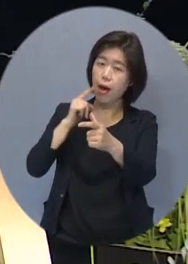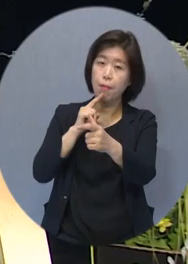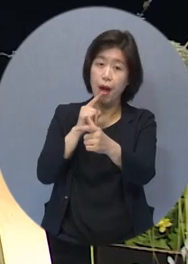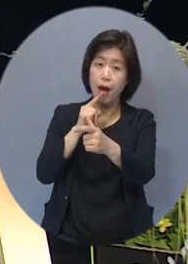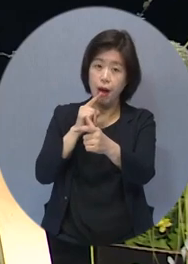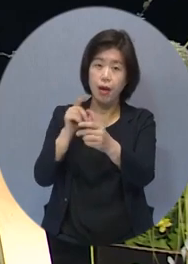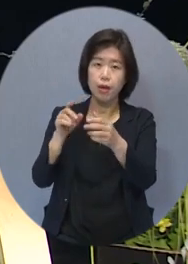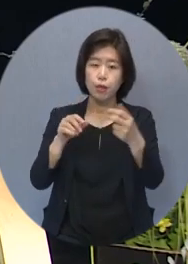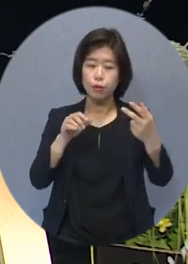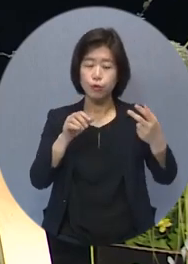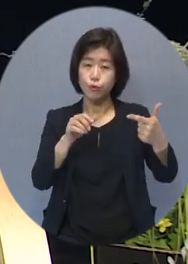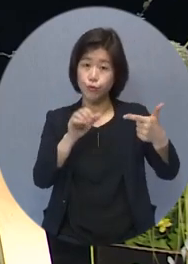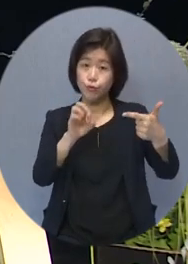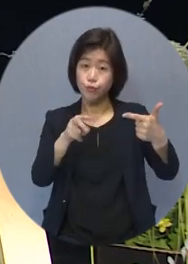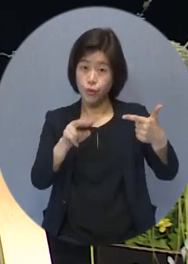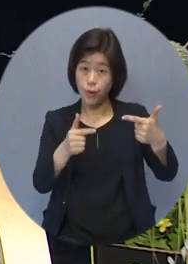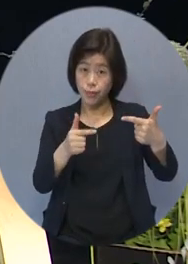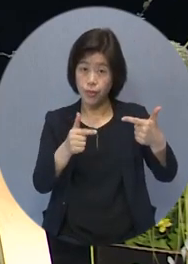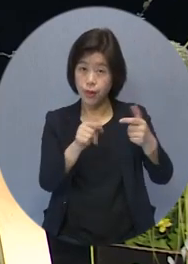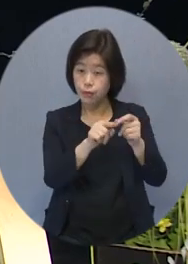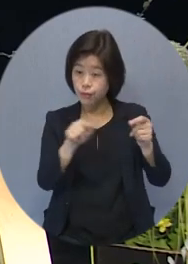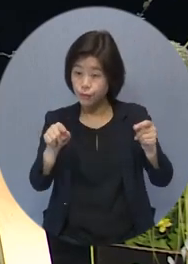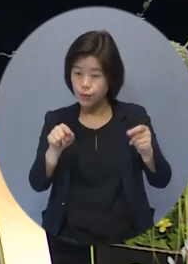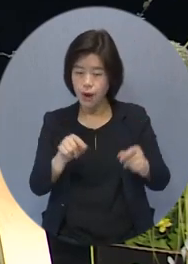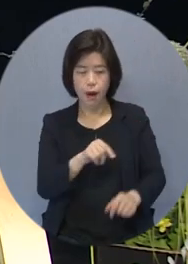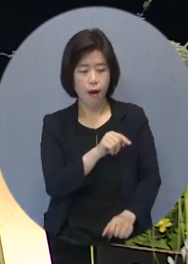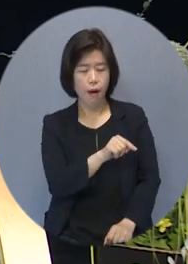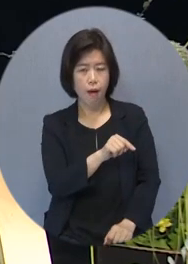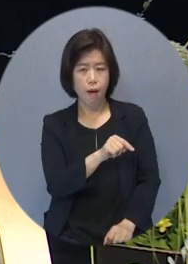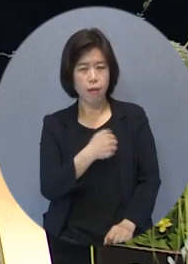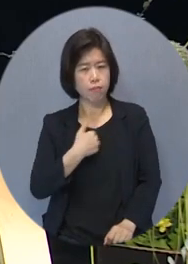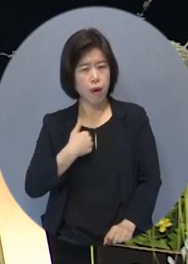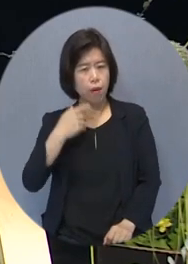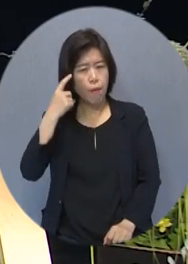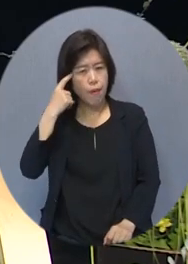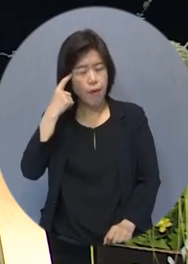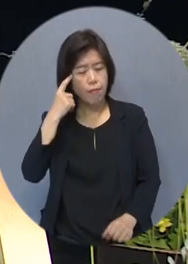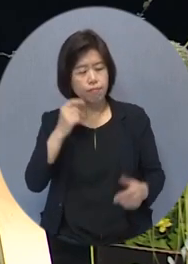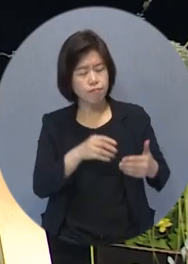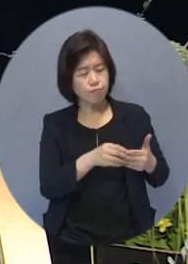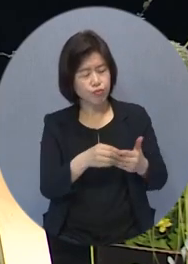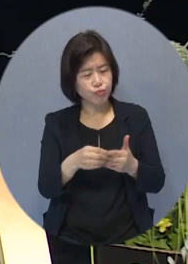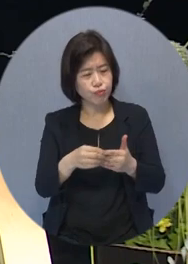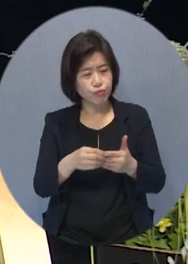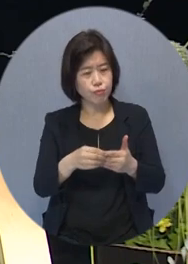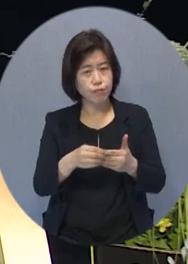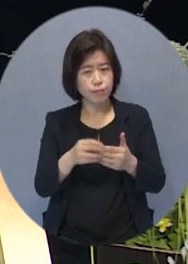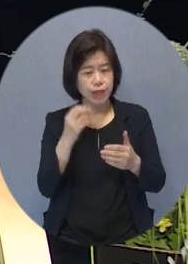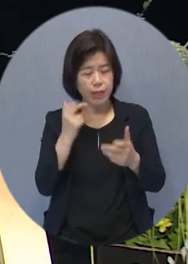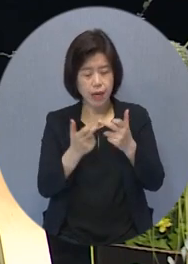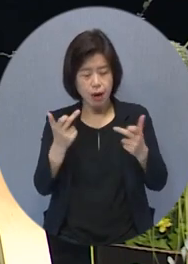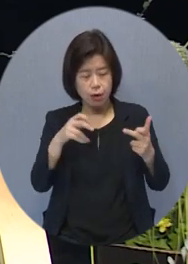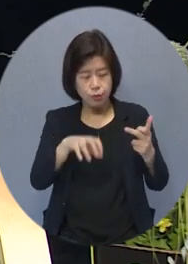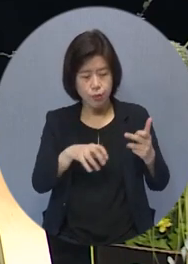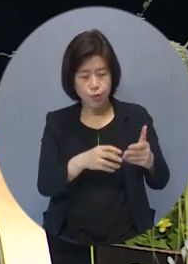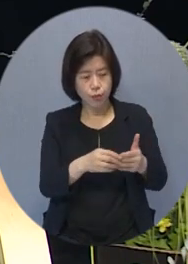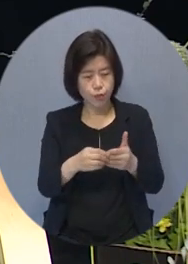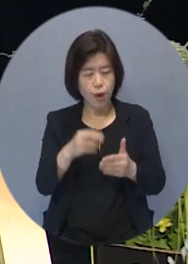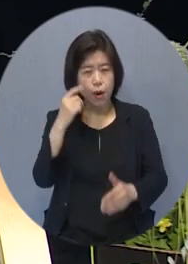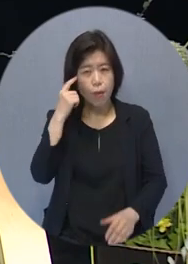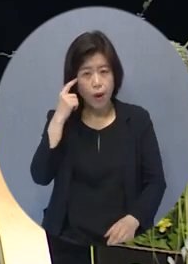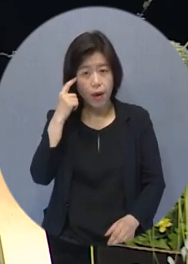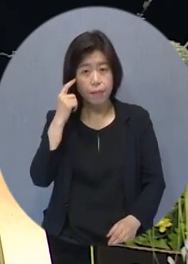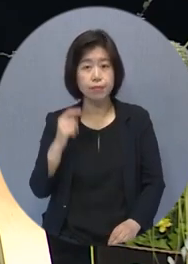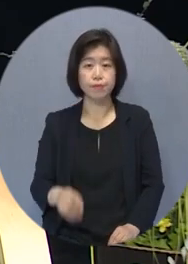이르러 그 애는 어째서 나를 이 깊은 산속으로 데려왔을까의